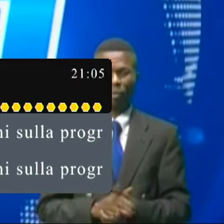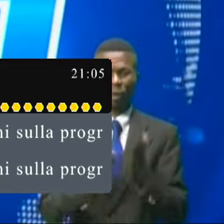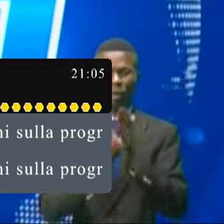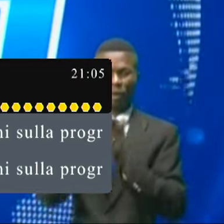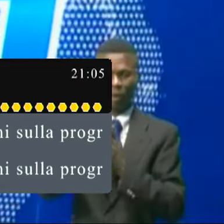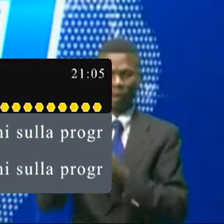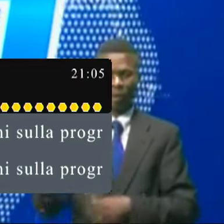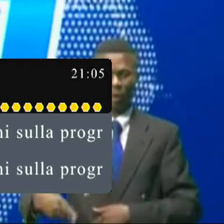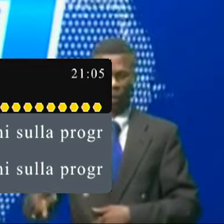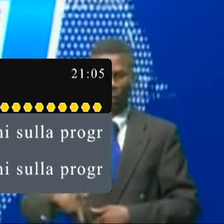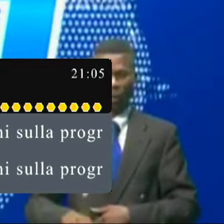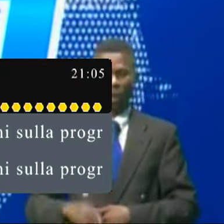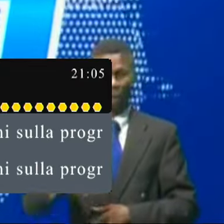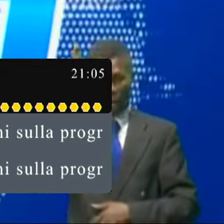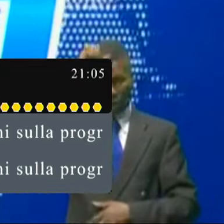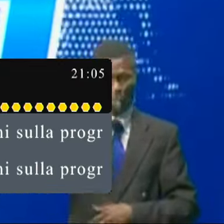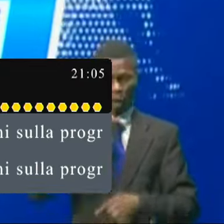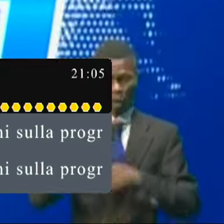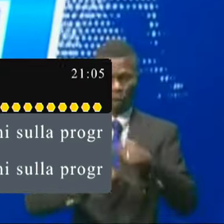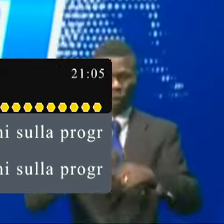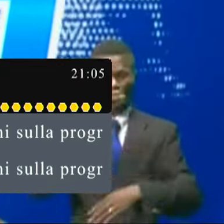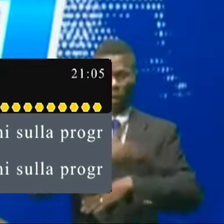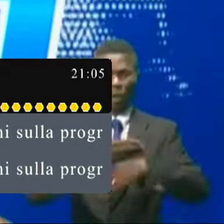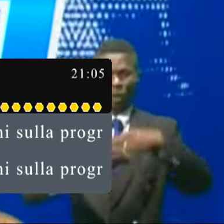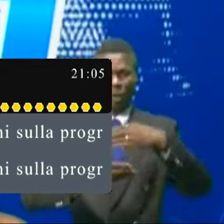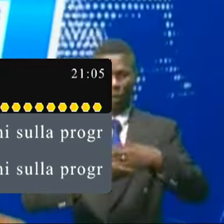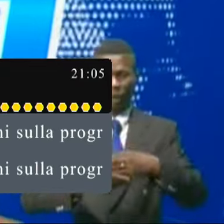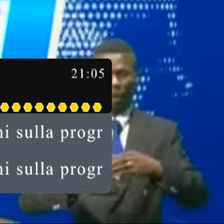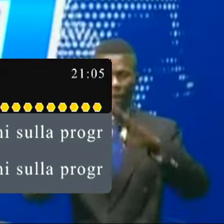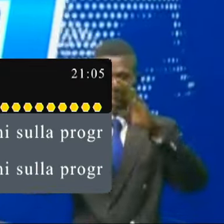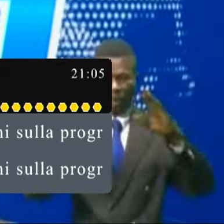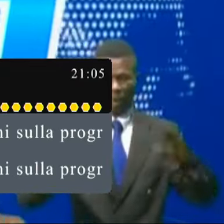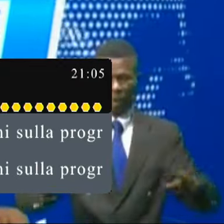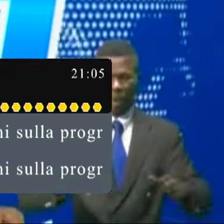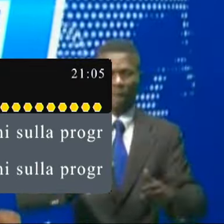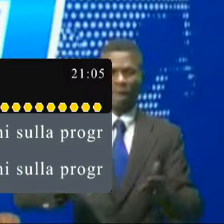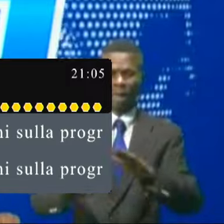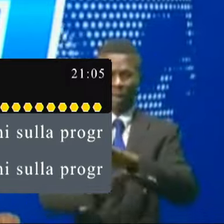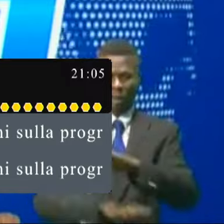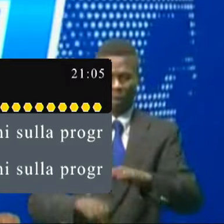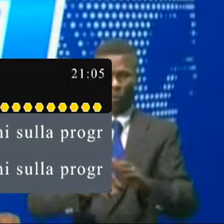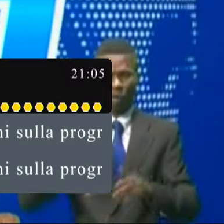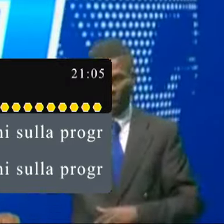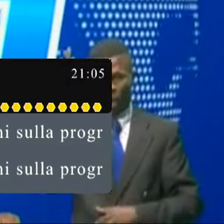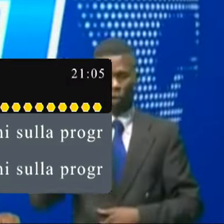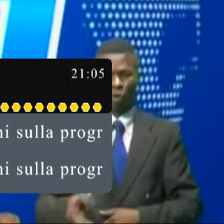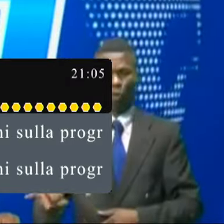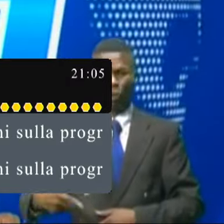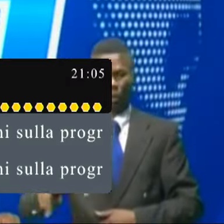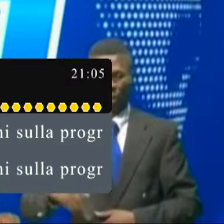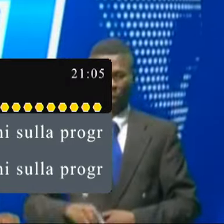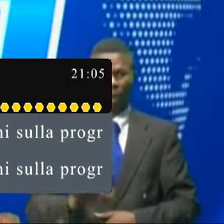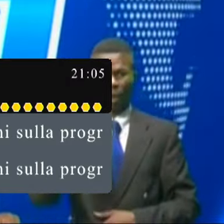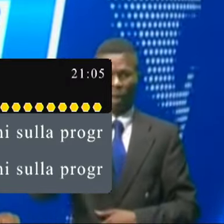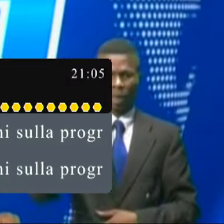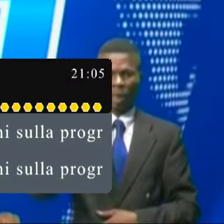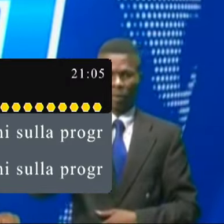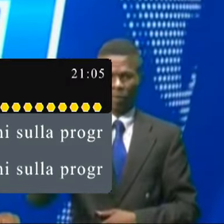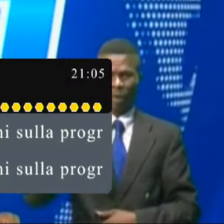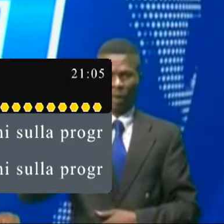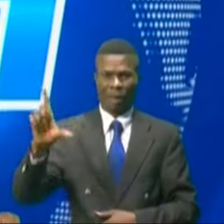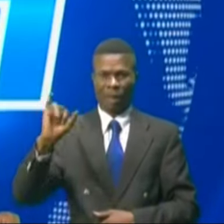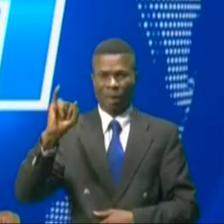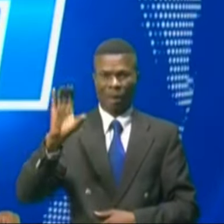De la province du Kwilu passe par la construction des infrastructures, des bases. Le gouverneur des provinces, Félicien Kiwai, a effectué